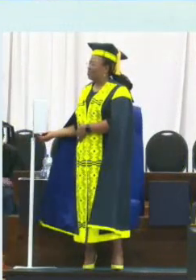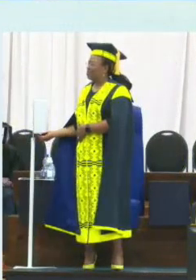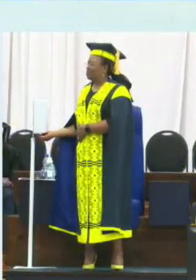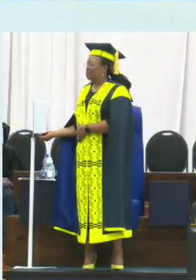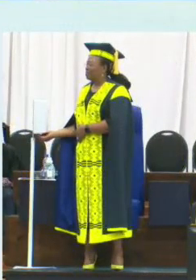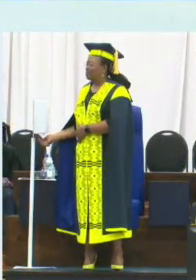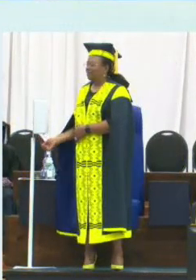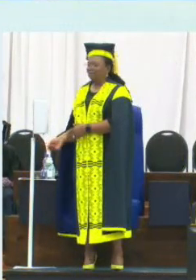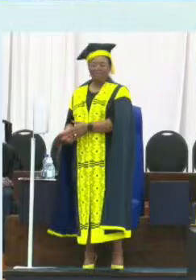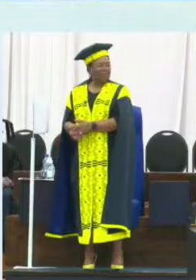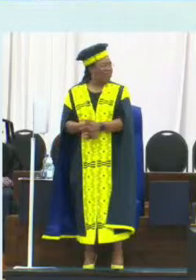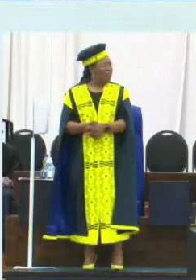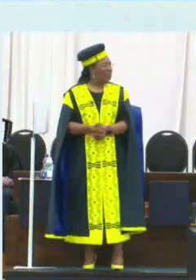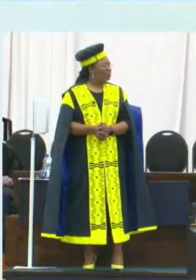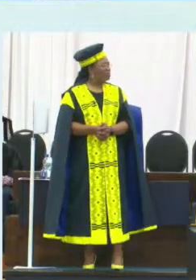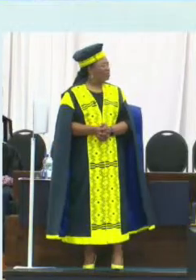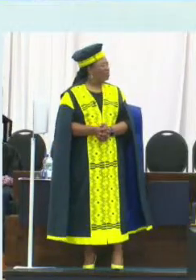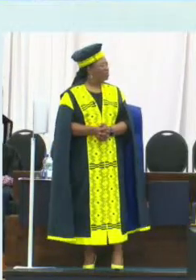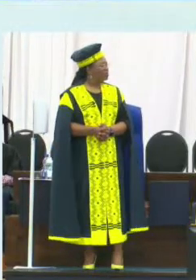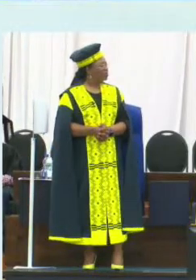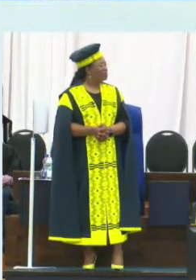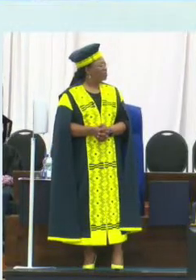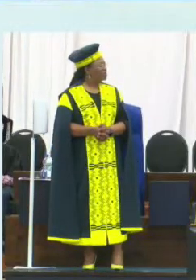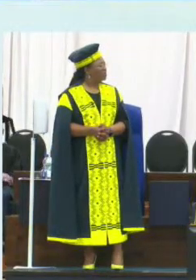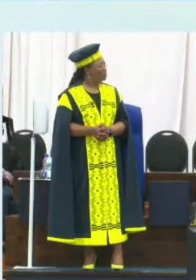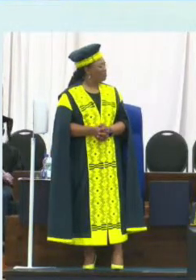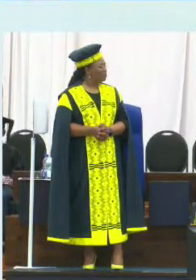Donovan Xavier Randall.